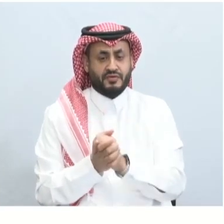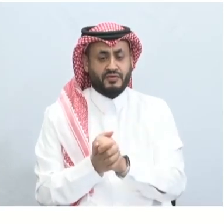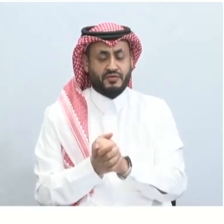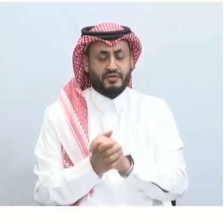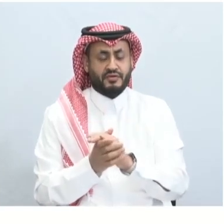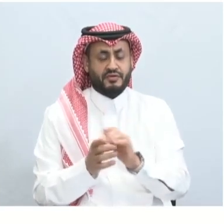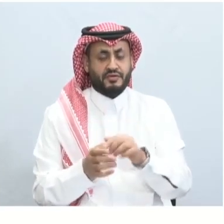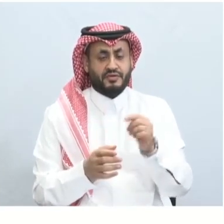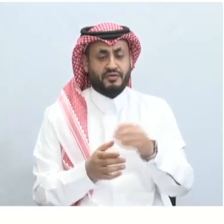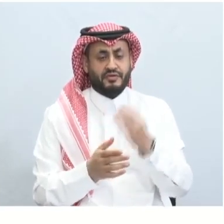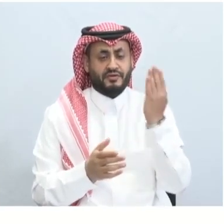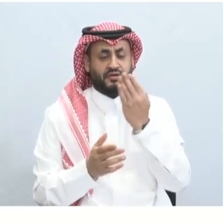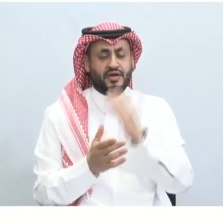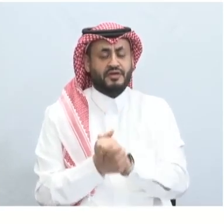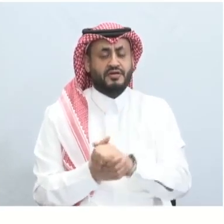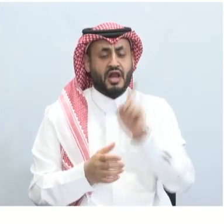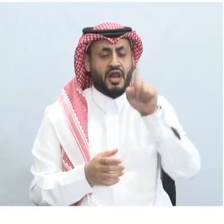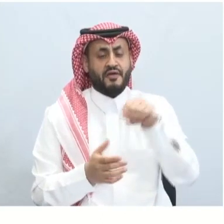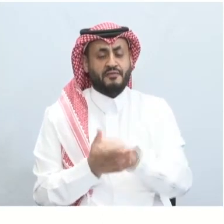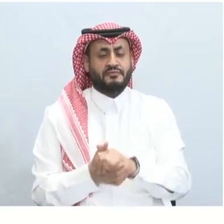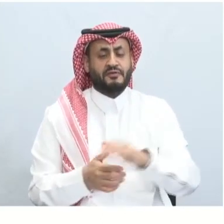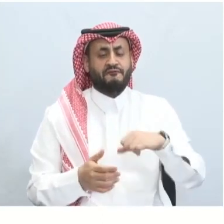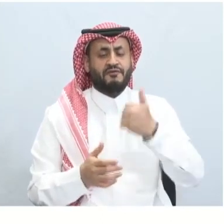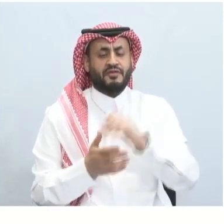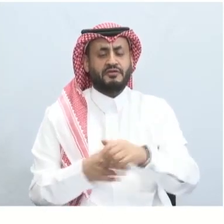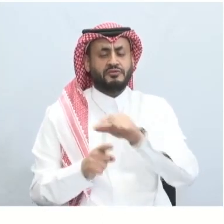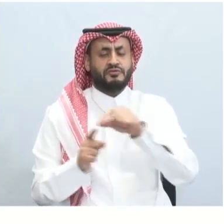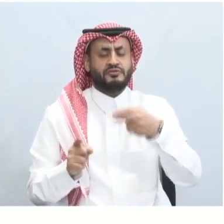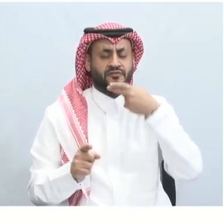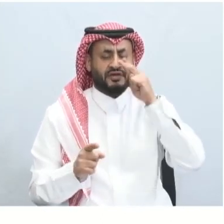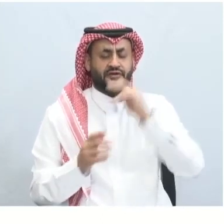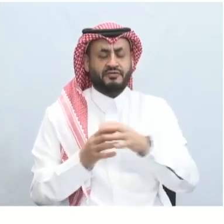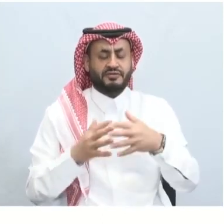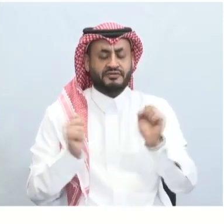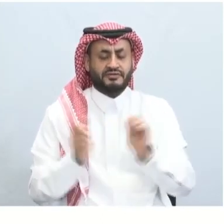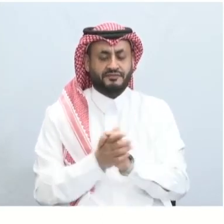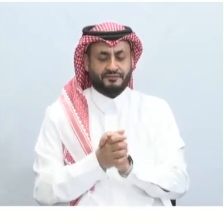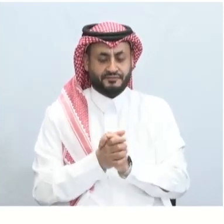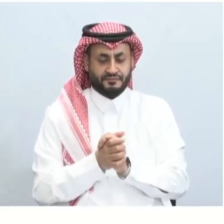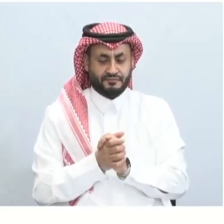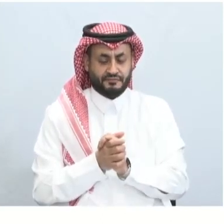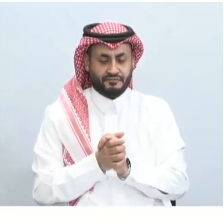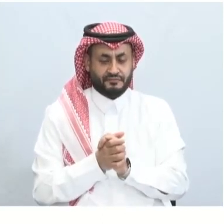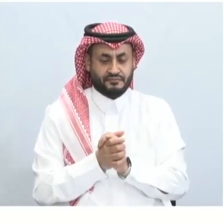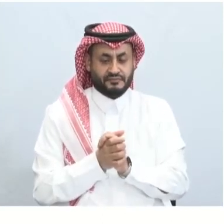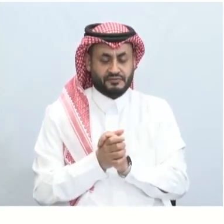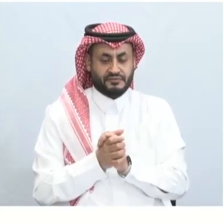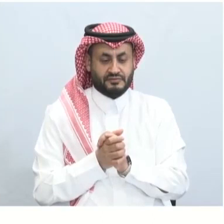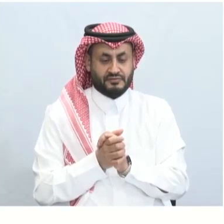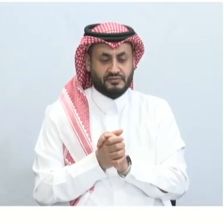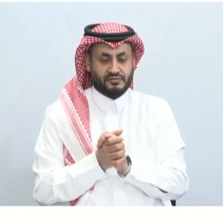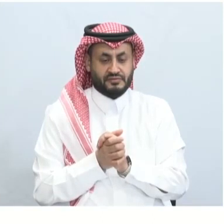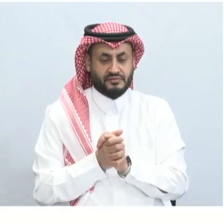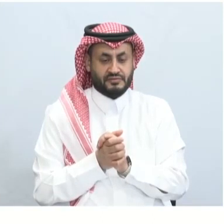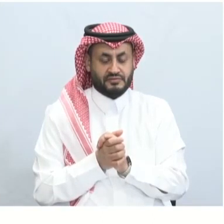درس هذا اليوم وهو فضل سوره الفاتحه وتفسيرها فضل سوره الفاتحه وتفسيرها هنا